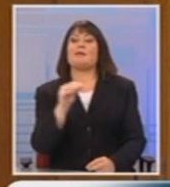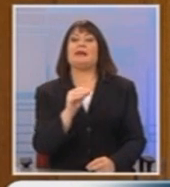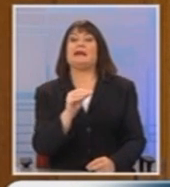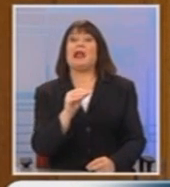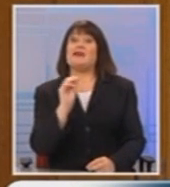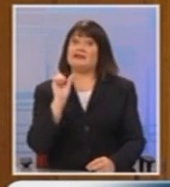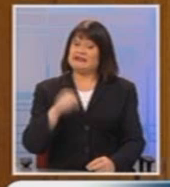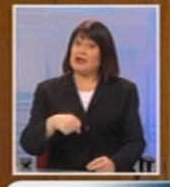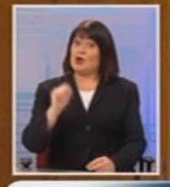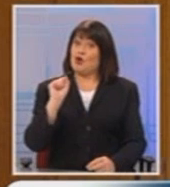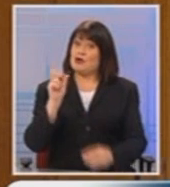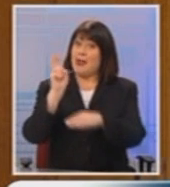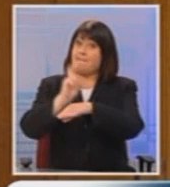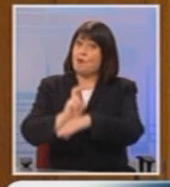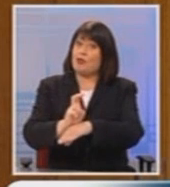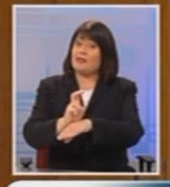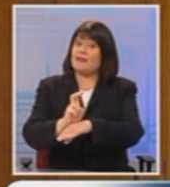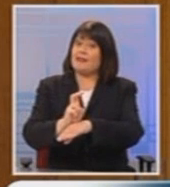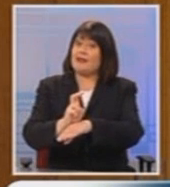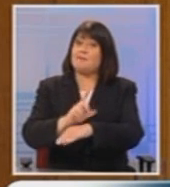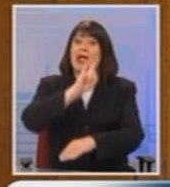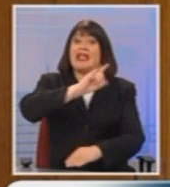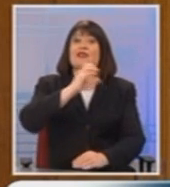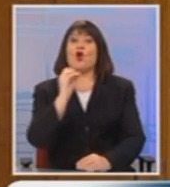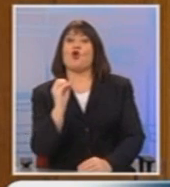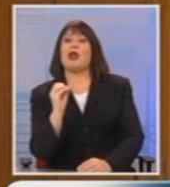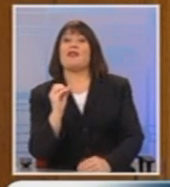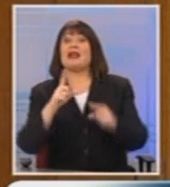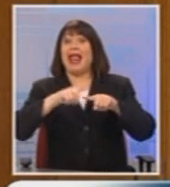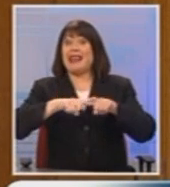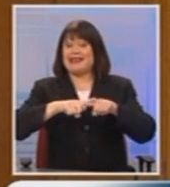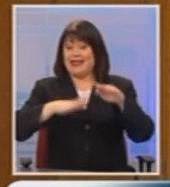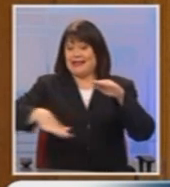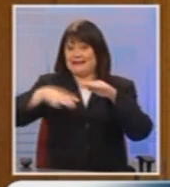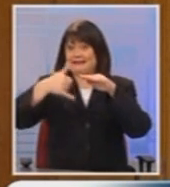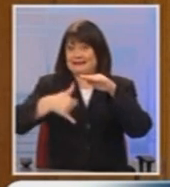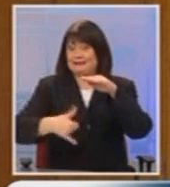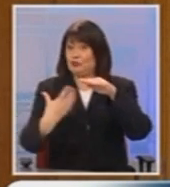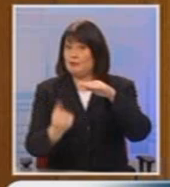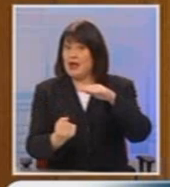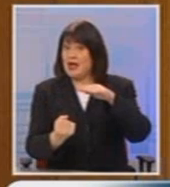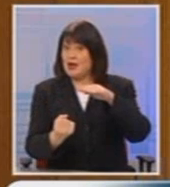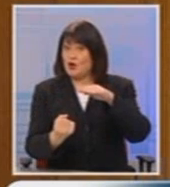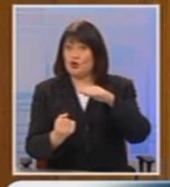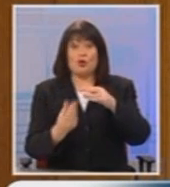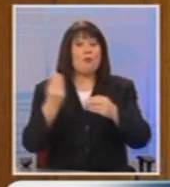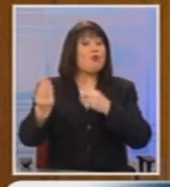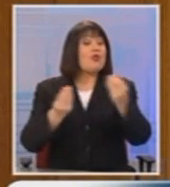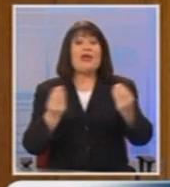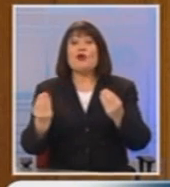μη των αποθεμάτων υδρογονονθράκων των ελληνικών σε αυτούς ένθεν και